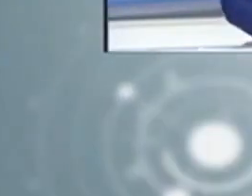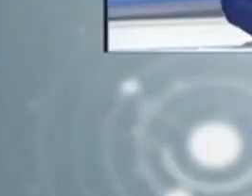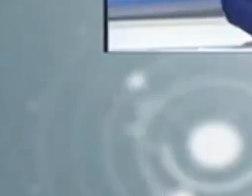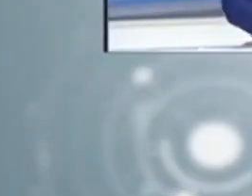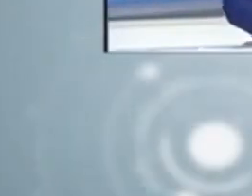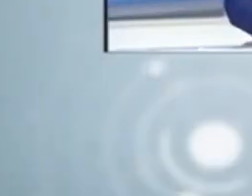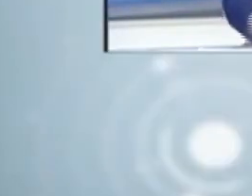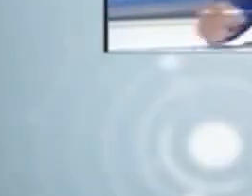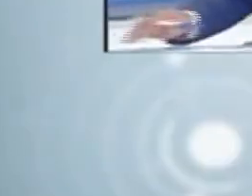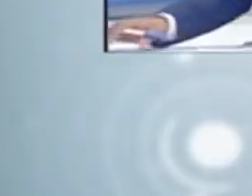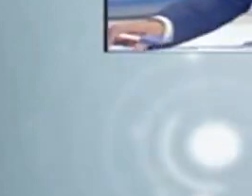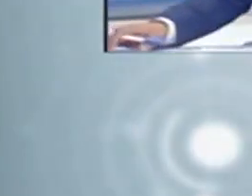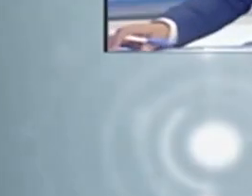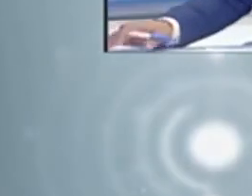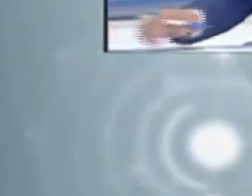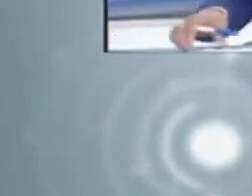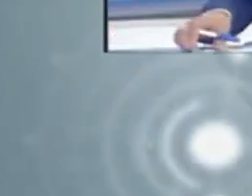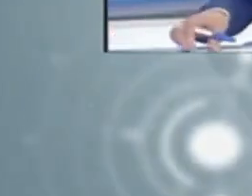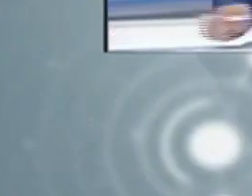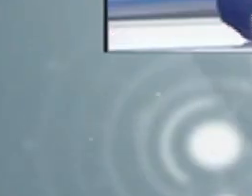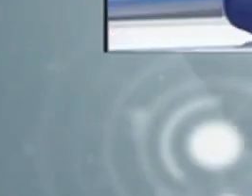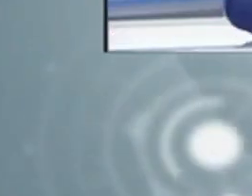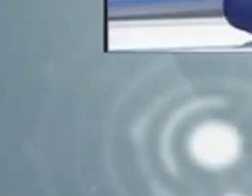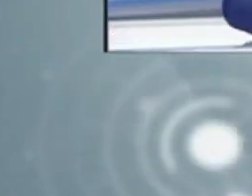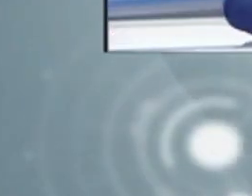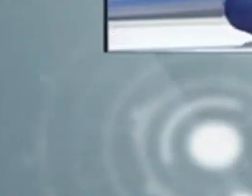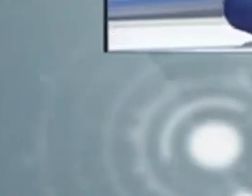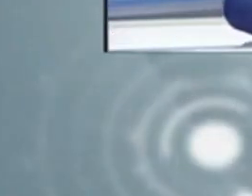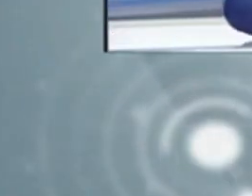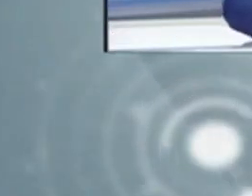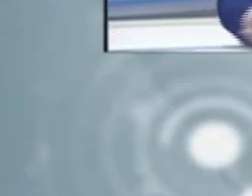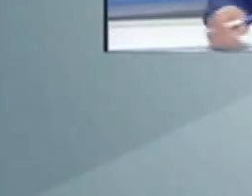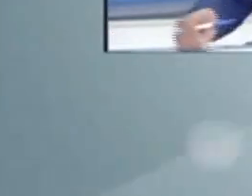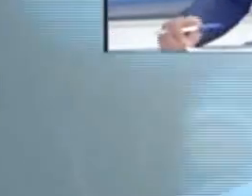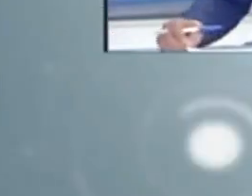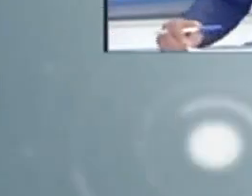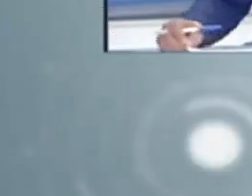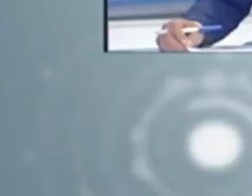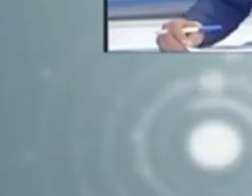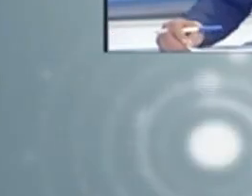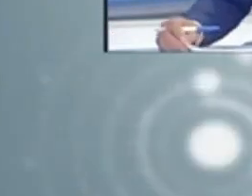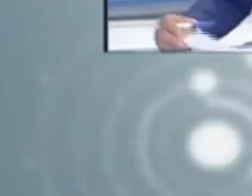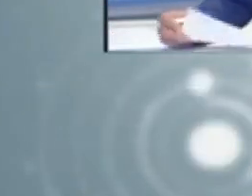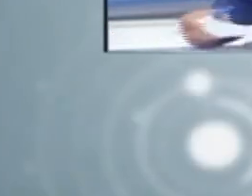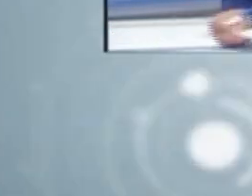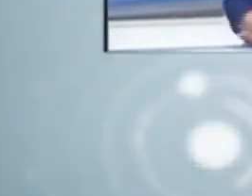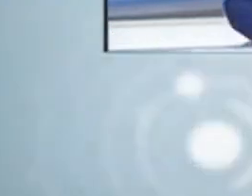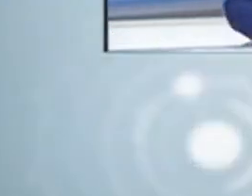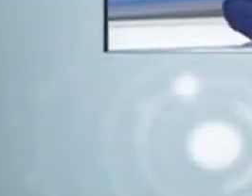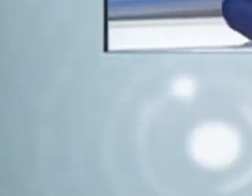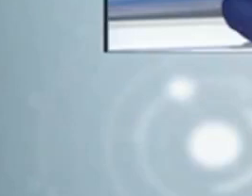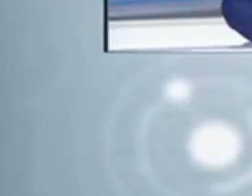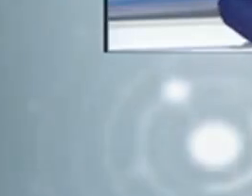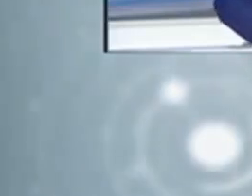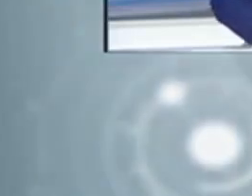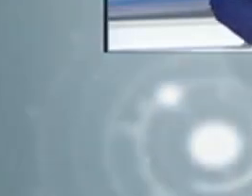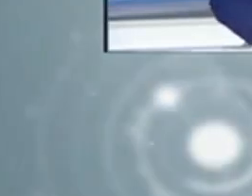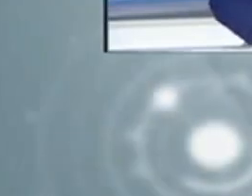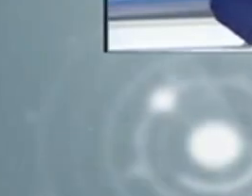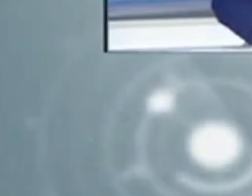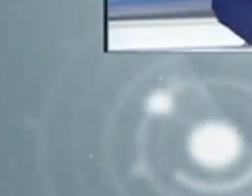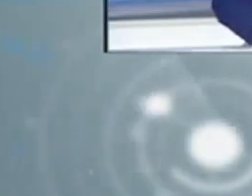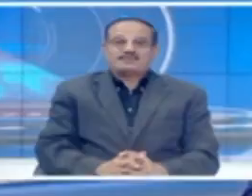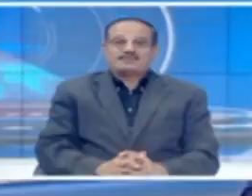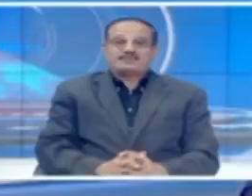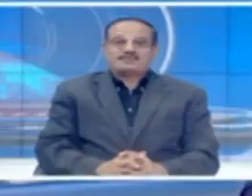الزميل رأفت حلمي. صباح الخير يا حساني. صباح الخير فاطمة. صباح الخير محمد جوهر. أهلا بكم معنا وأهلا بالسادة المشاهدين. هذا هو موجز أخبار